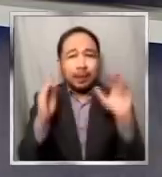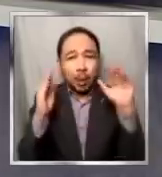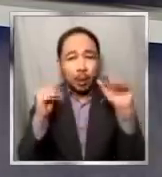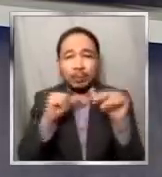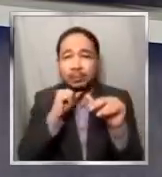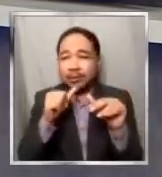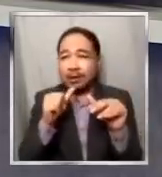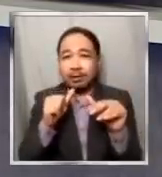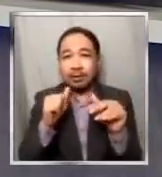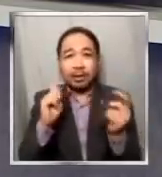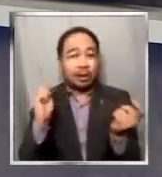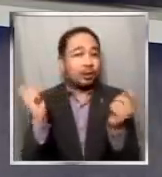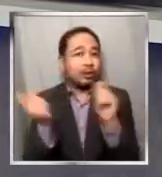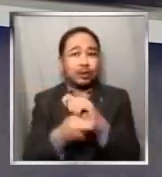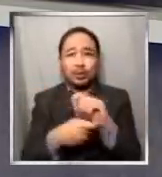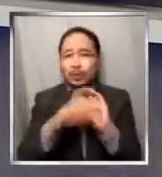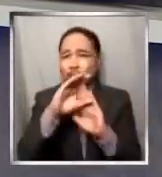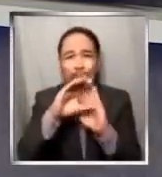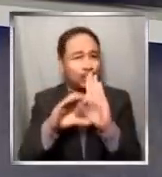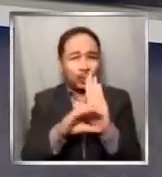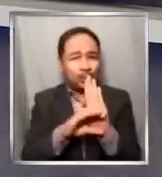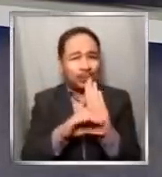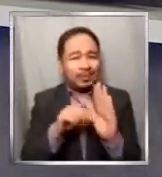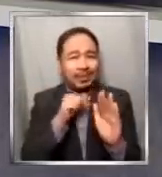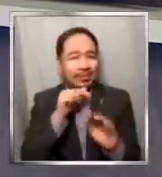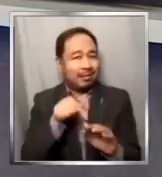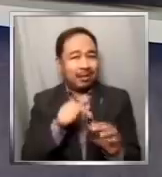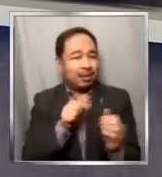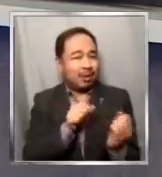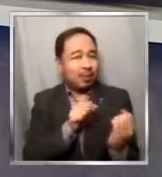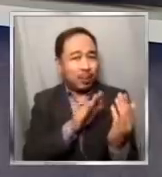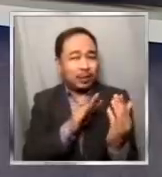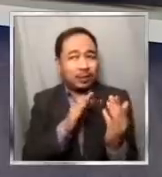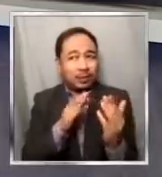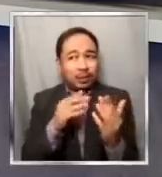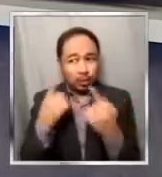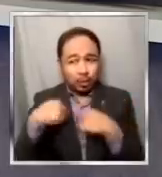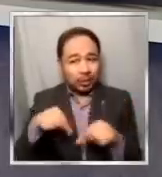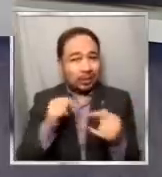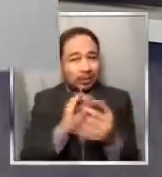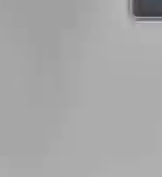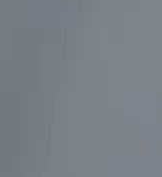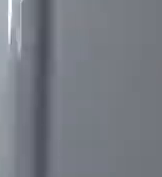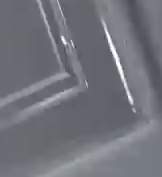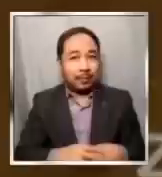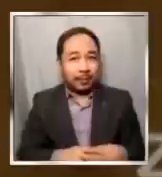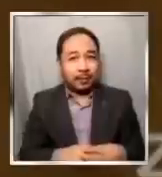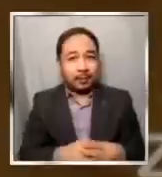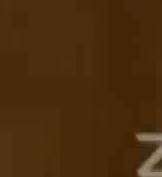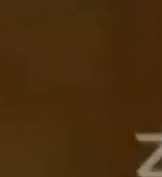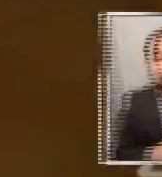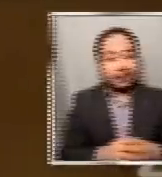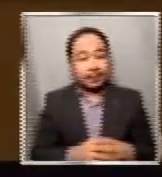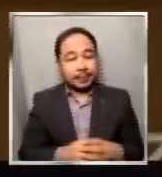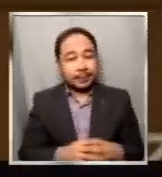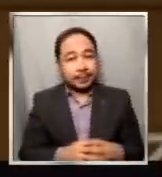pagbabago sa konstitusyon o charter change kung kailan may pandemya. Nakatutok si Cedric Castillo.